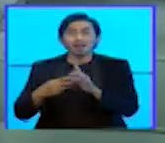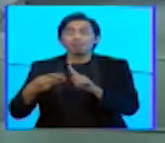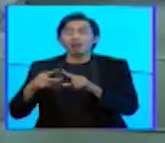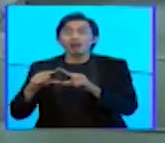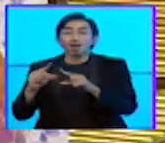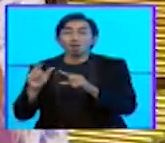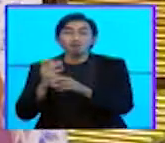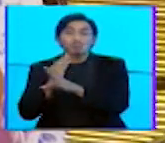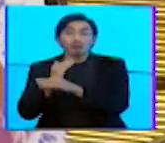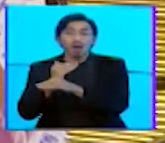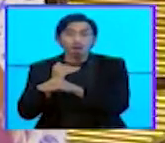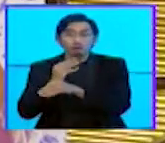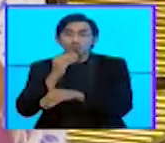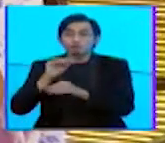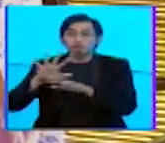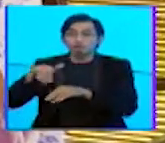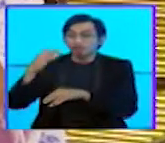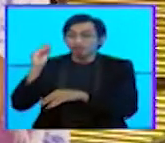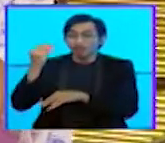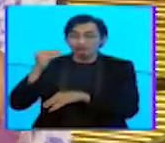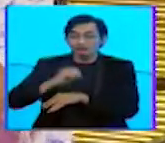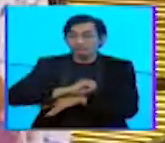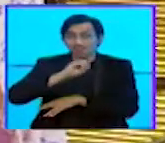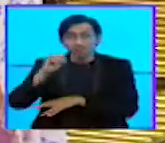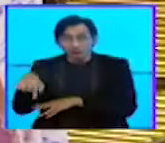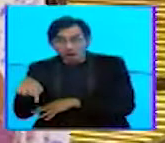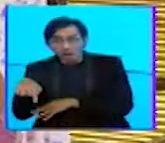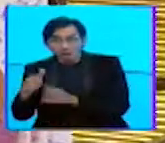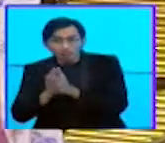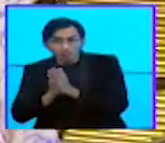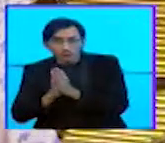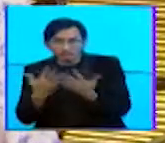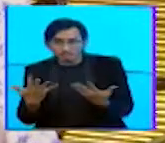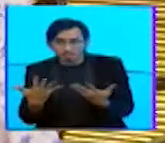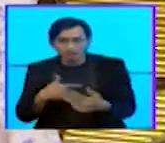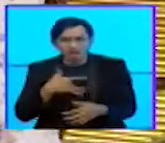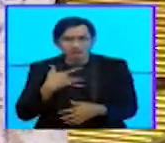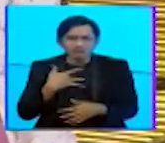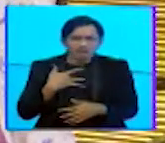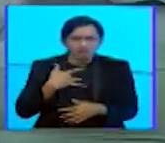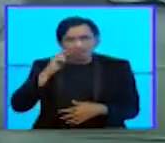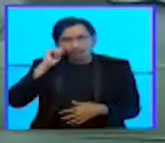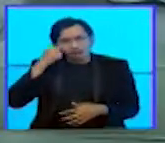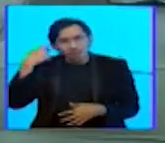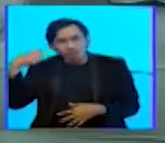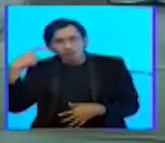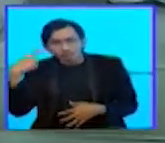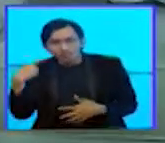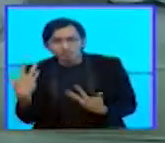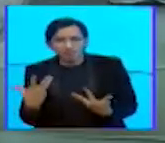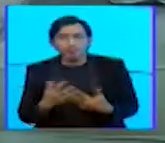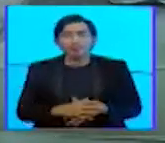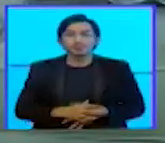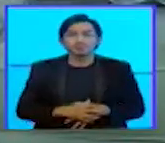Nah, dari sekian banyak momen lebaran bersama keluarga, momen apa sih yang paling berkesan buat seorang Sandiaga Uno?